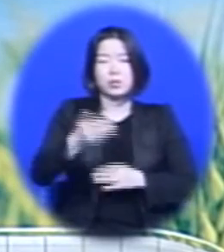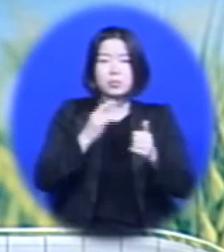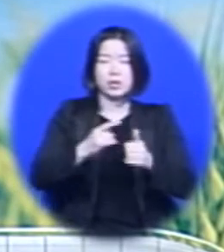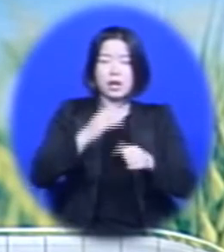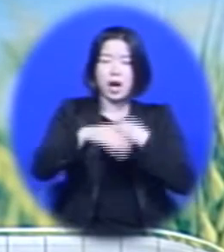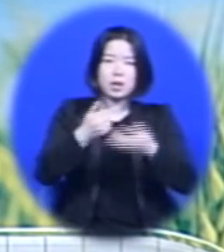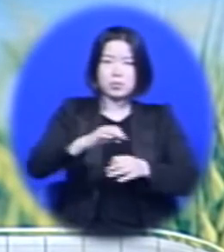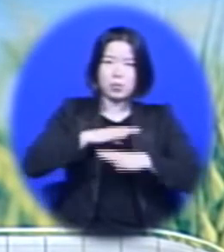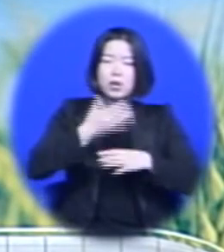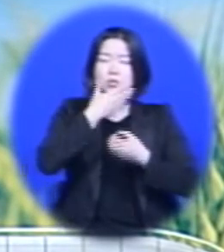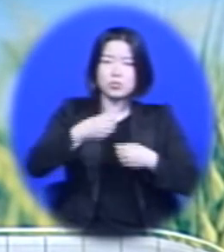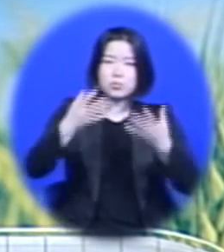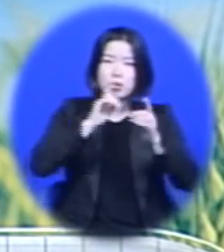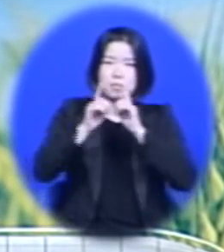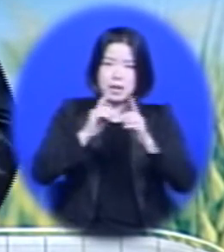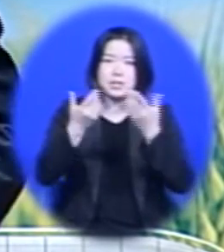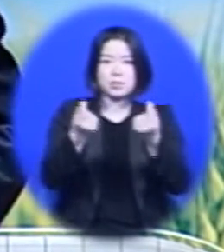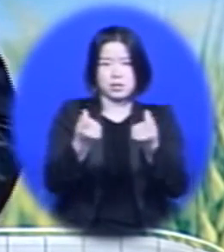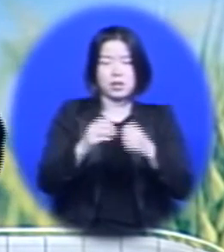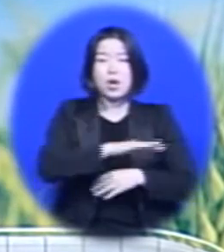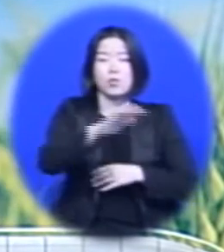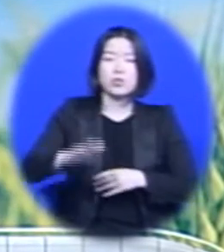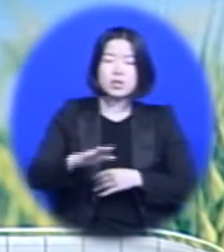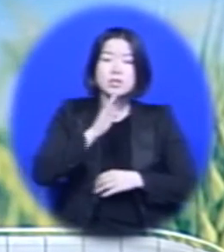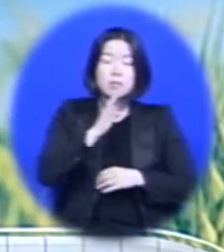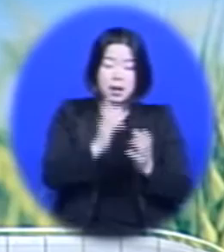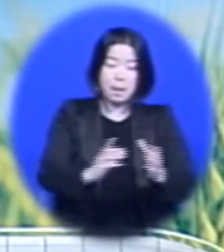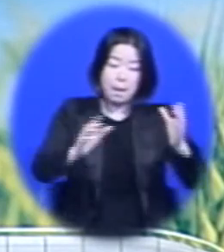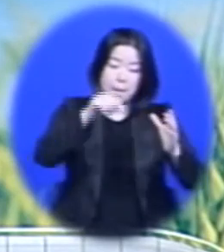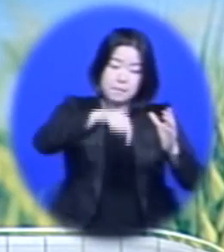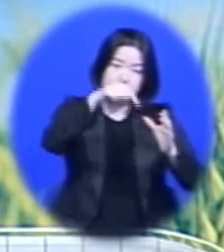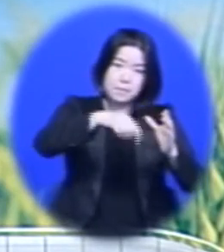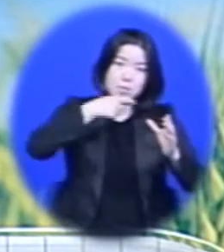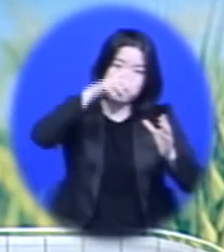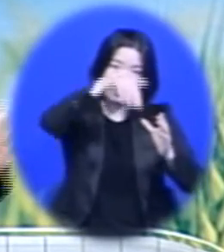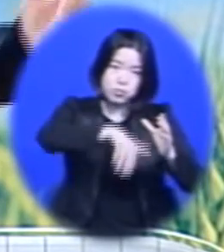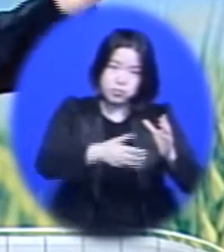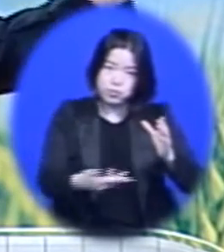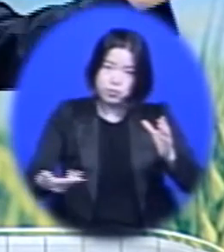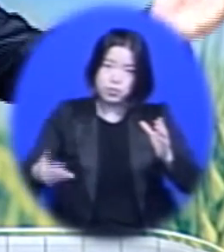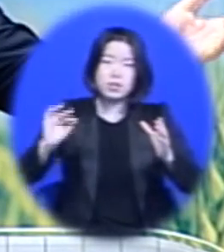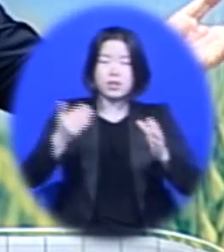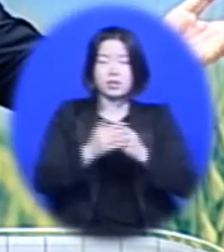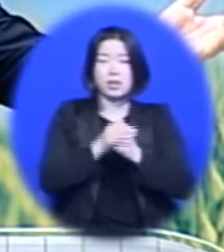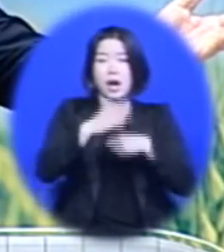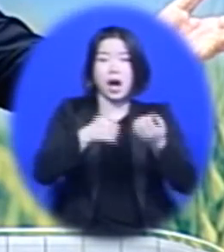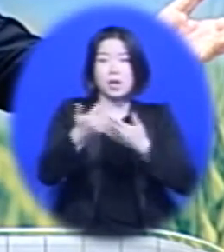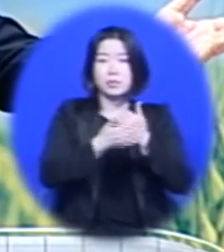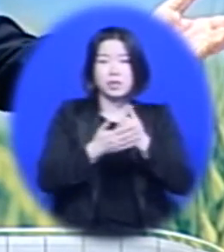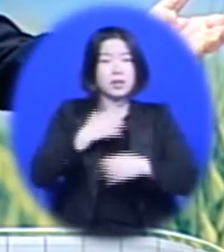하나님의 축복의 말씀이라고 생각합니다. 우리는 진짜 밑빠진 독에 물 붓기가 되어야 됩니다. 하나님의 은혜는 걱정하지